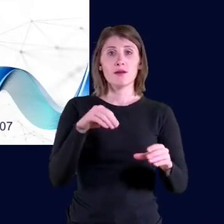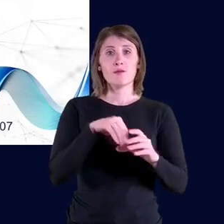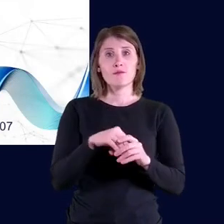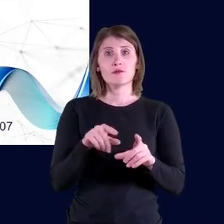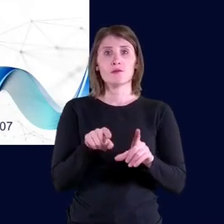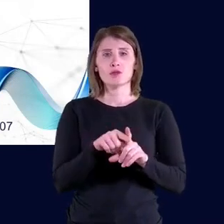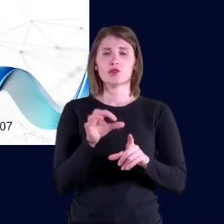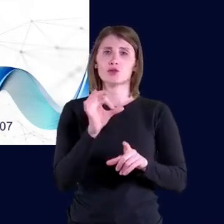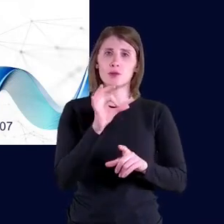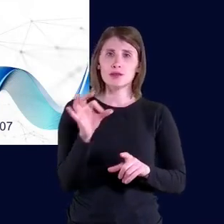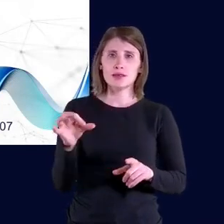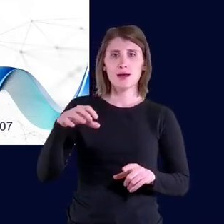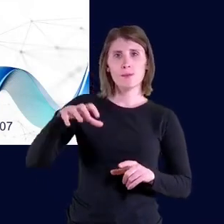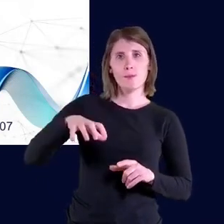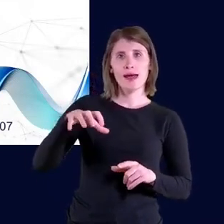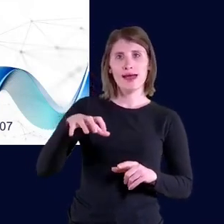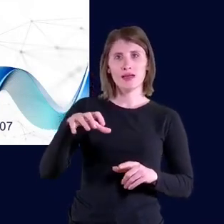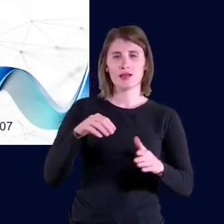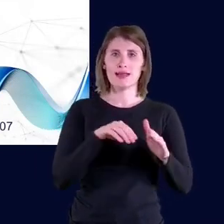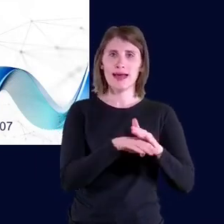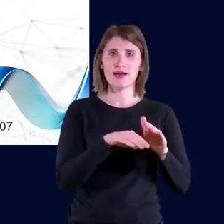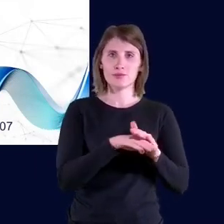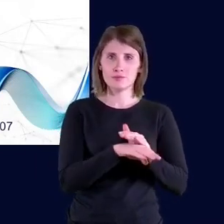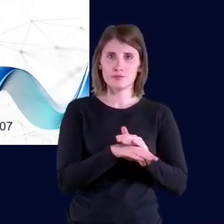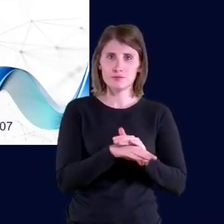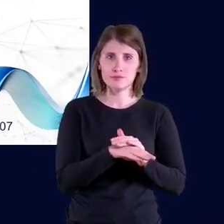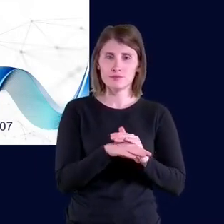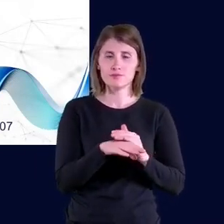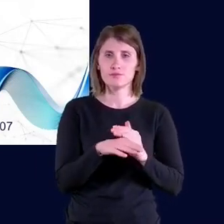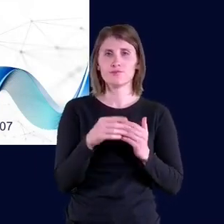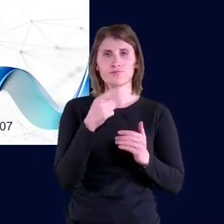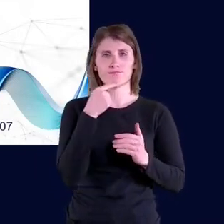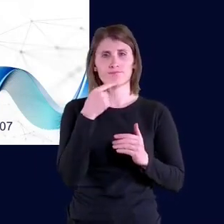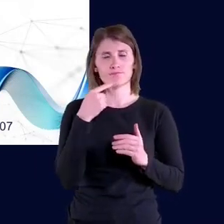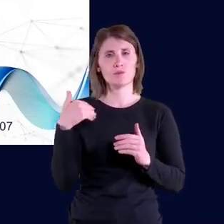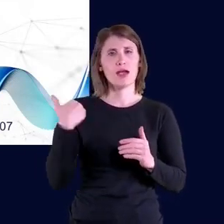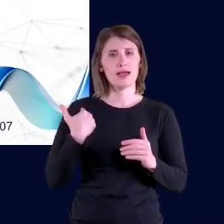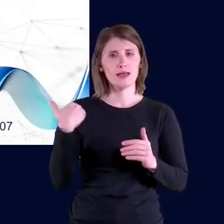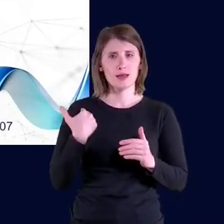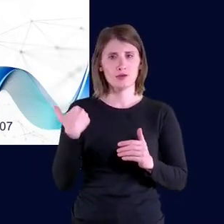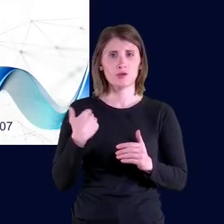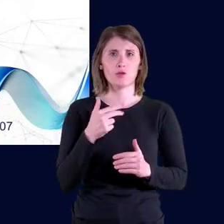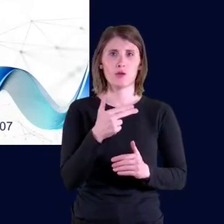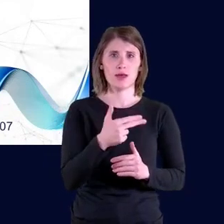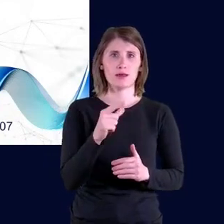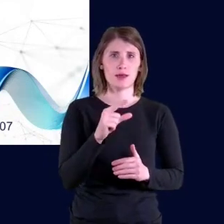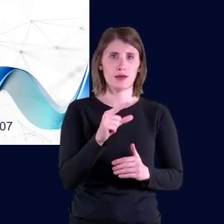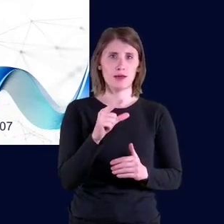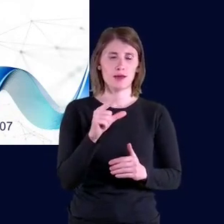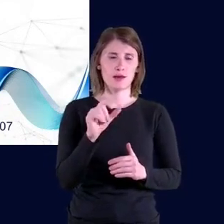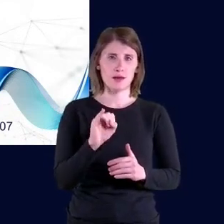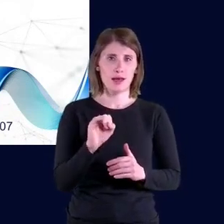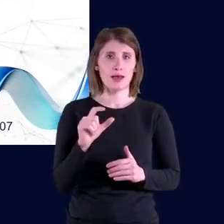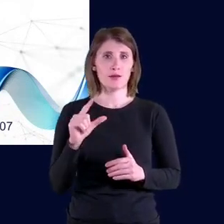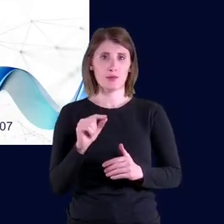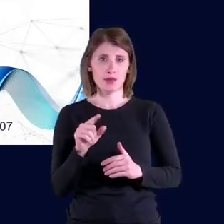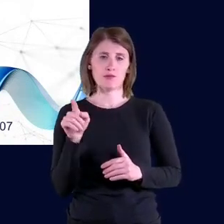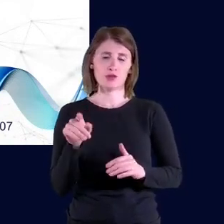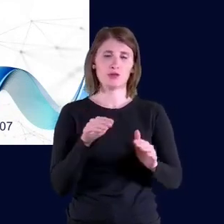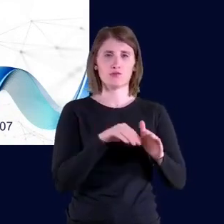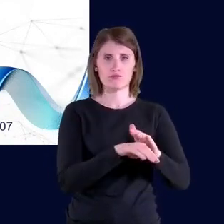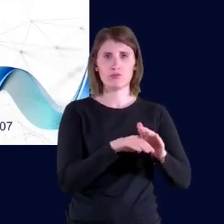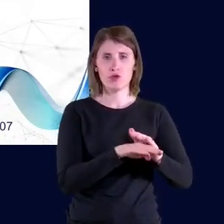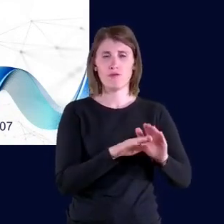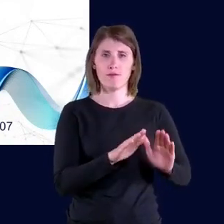archiwalne tak zwane activation Jazz it do przechowywania danych w